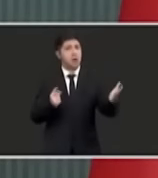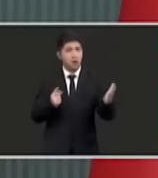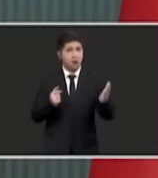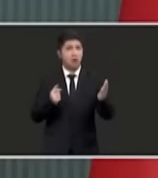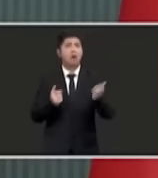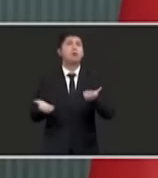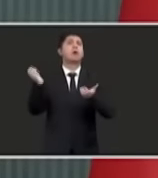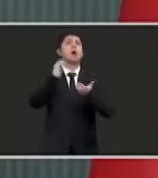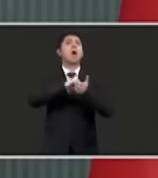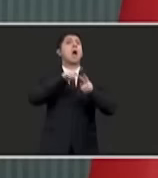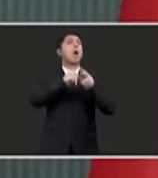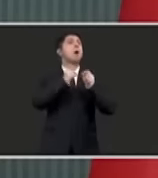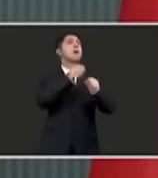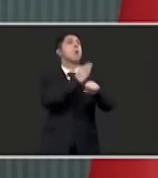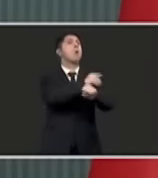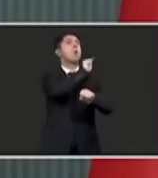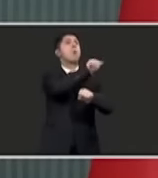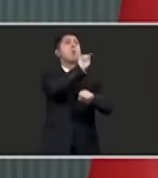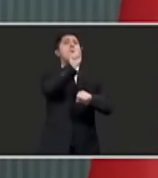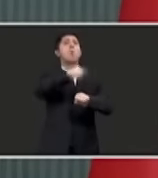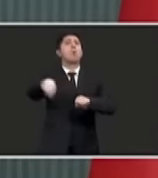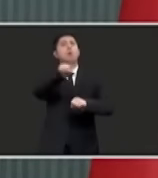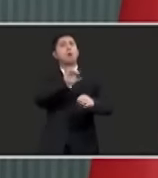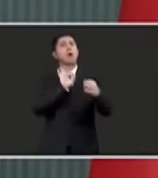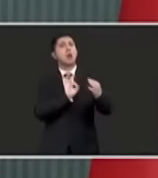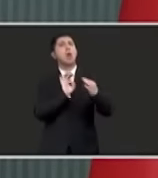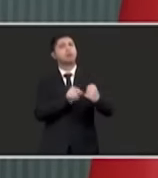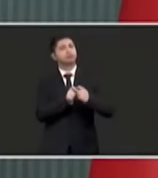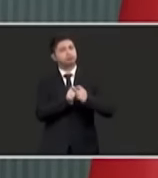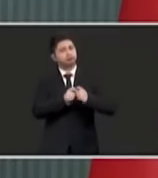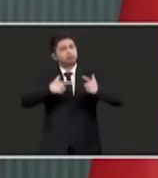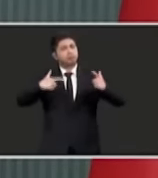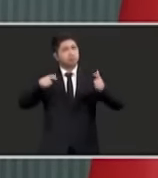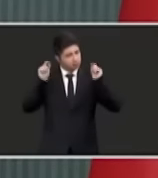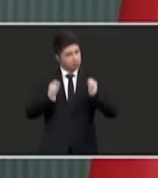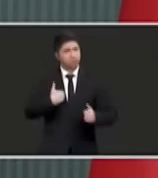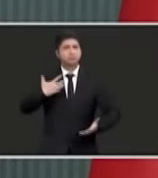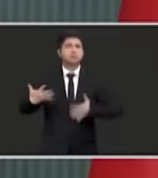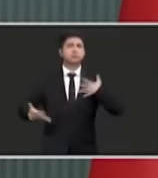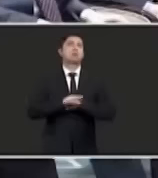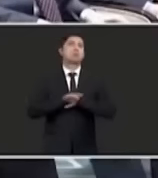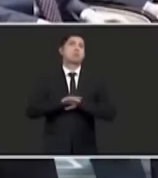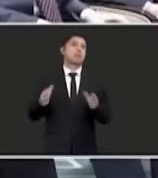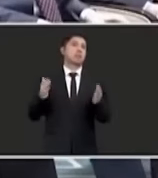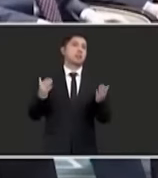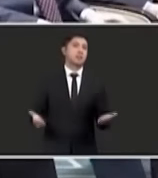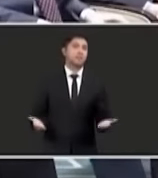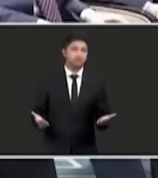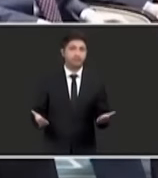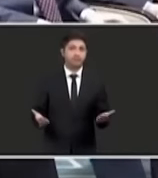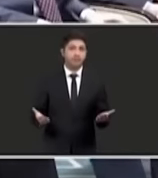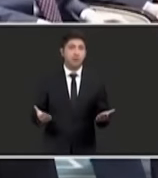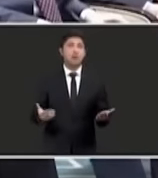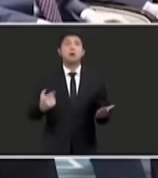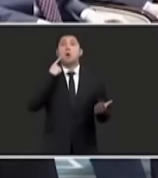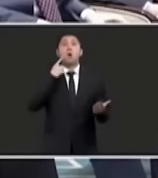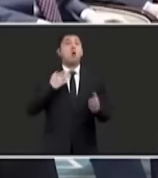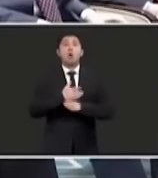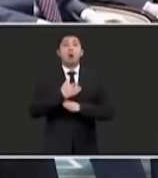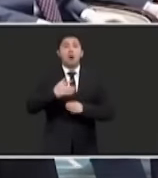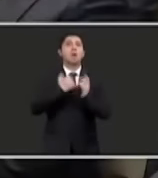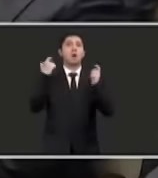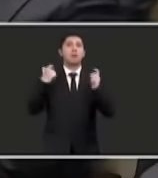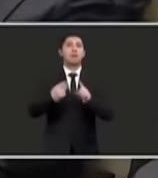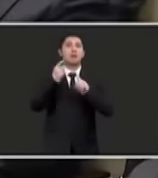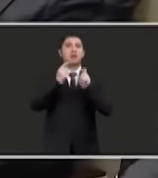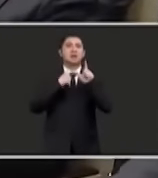ενδεχομένως στην στρατηγική του εξαναγκασμού που ασκεί η Τουρκία απέναντι στη χώρα μας. Δηλαδή ότι εγώ είμαι έτοιμος να πάω ακόμη και σε πολεμική